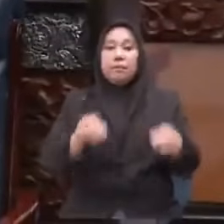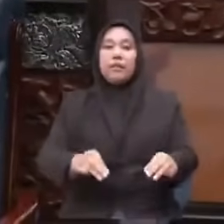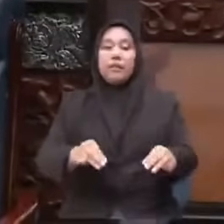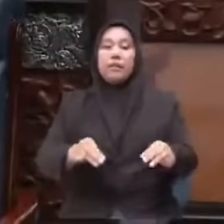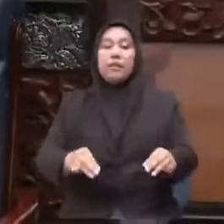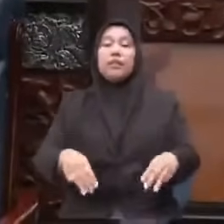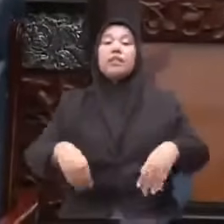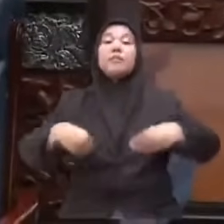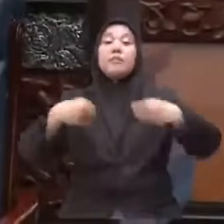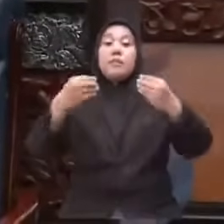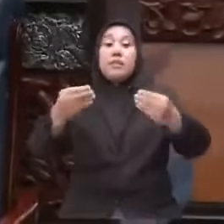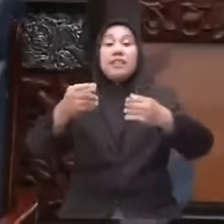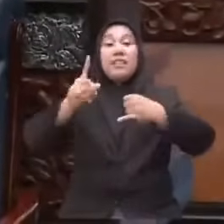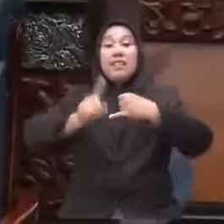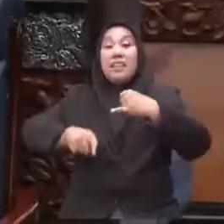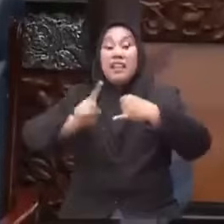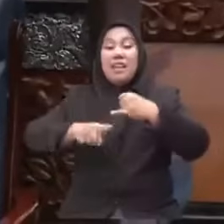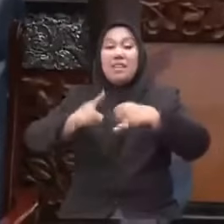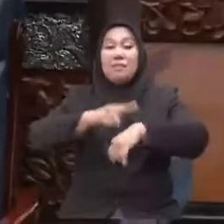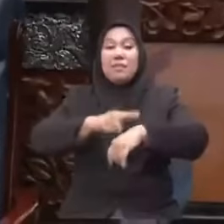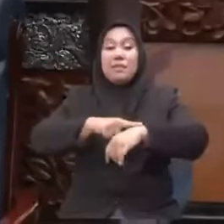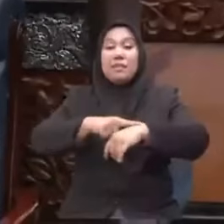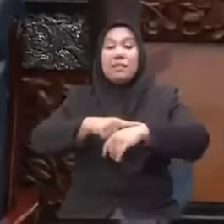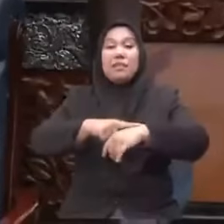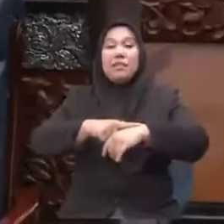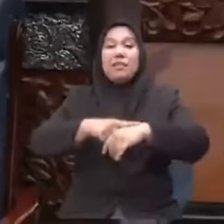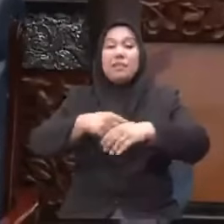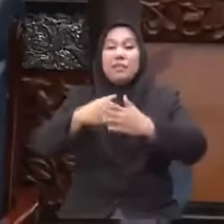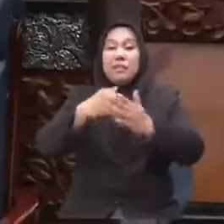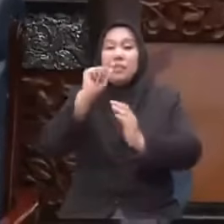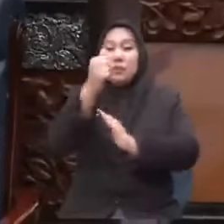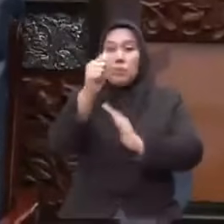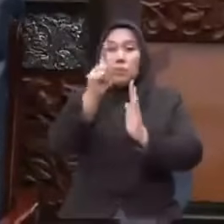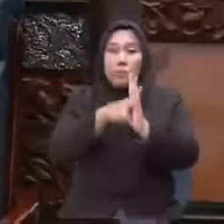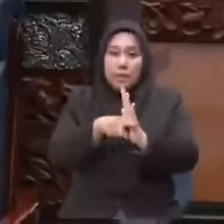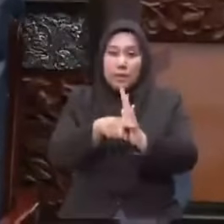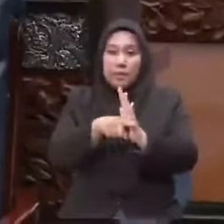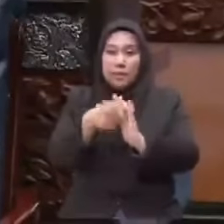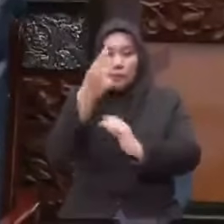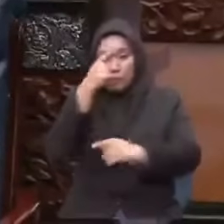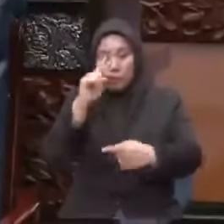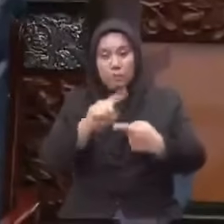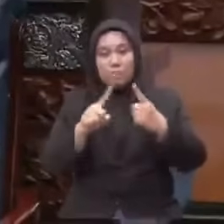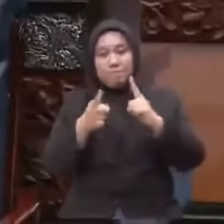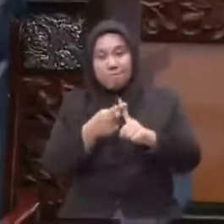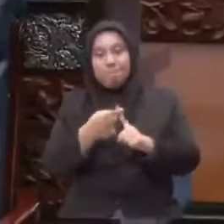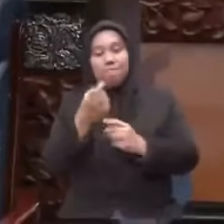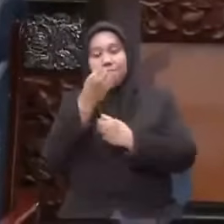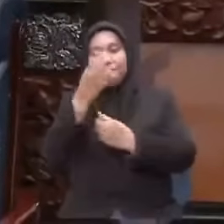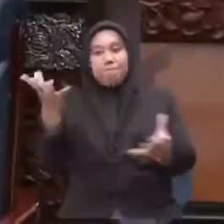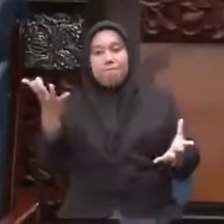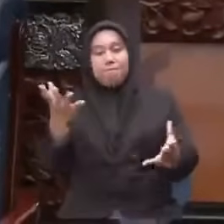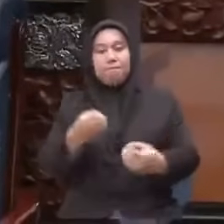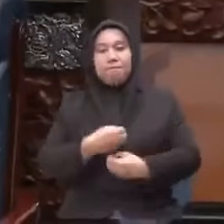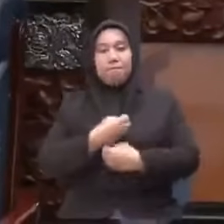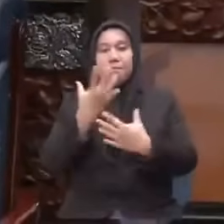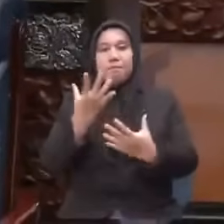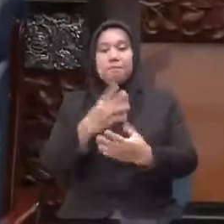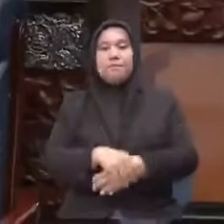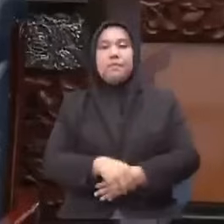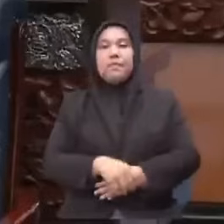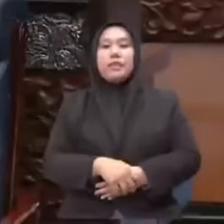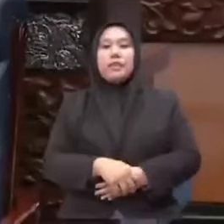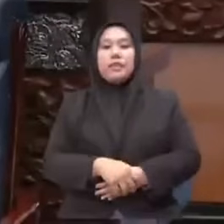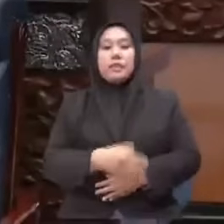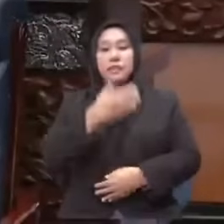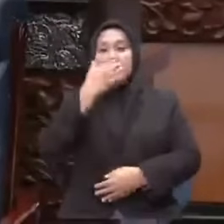penghabis. Yang penghabis dah masuk dekat 10 minit, Yang Mamat. Ini untuk kawan-kawan. Saya tak apa. Tapi saya nak beritahu bahawa elok